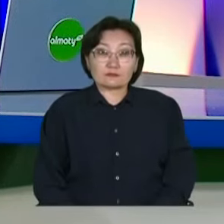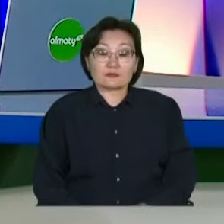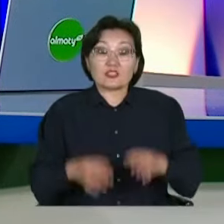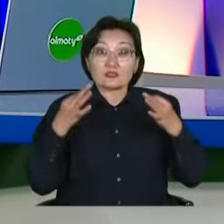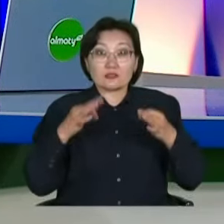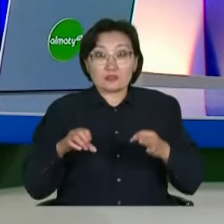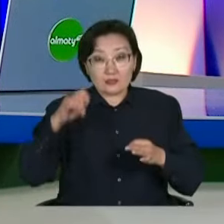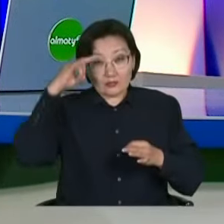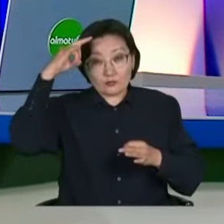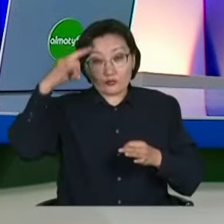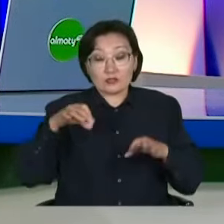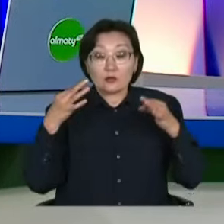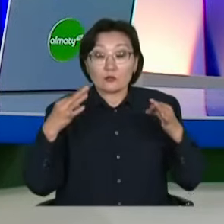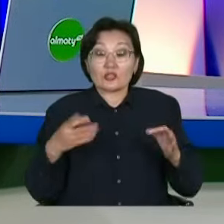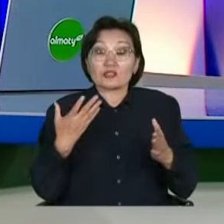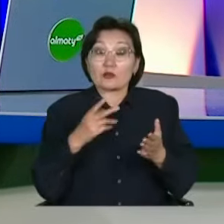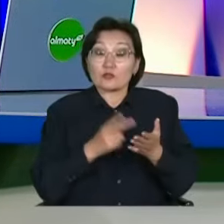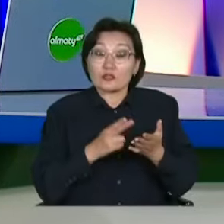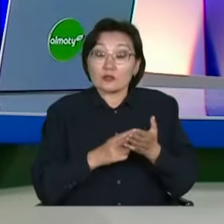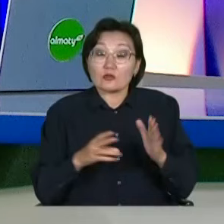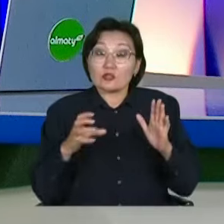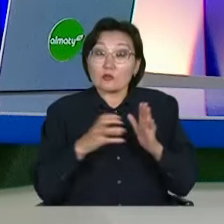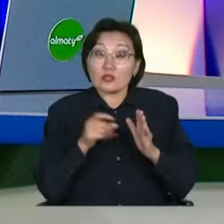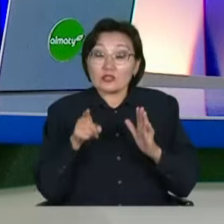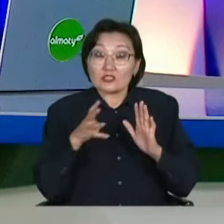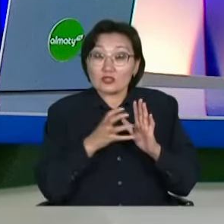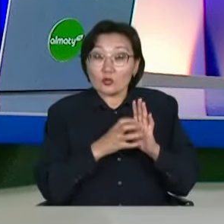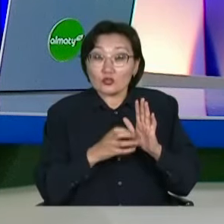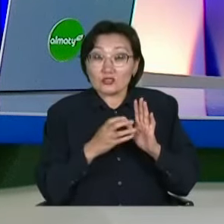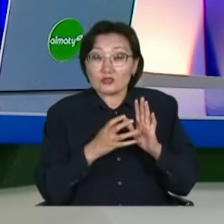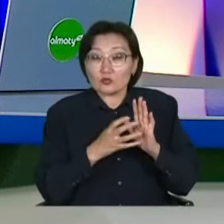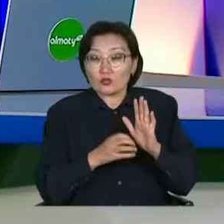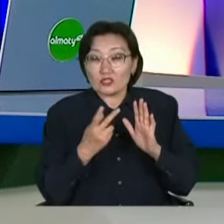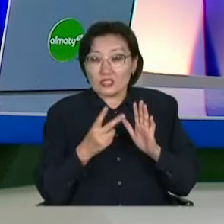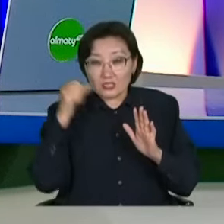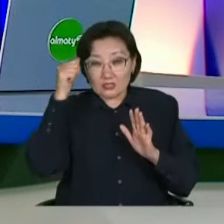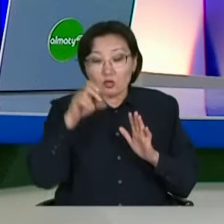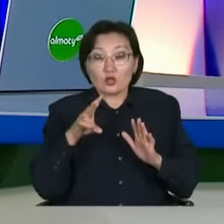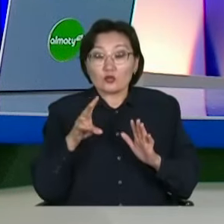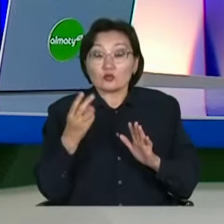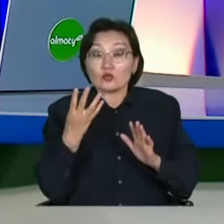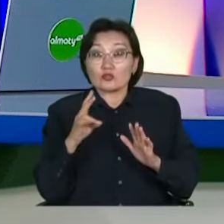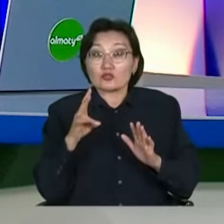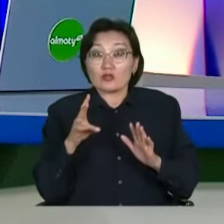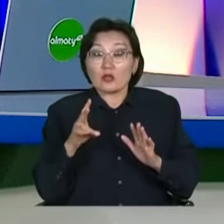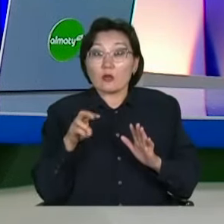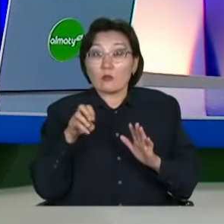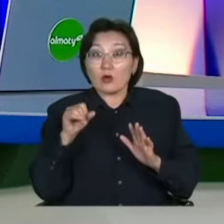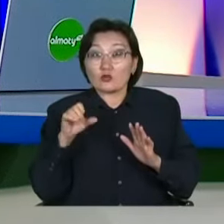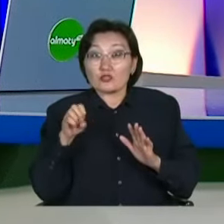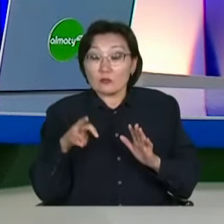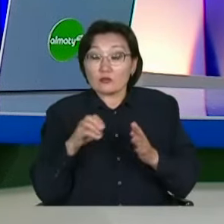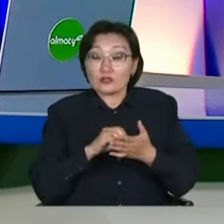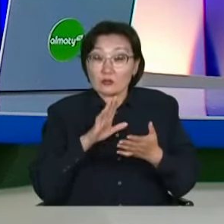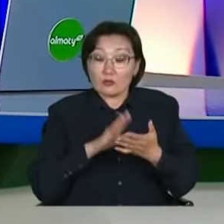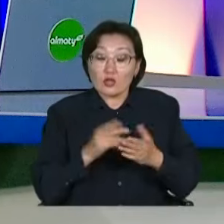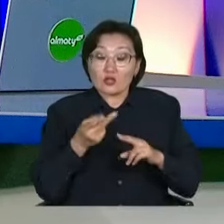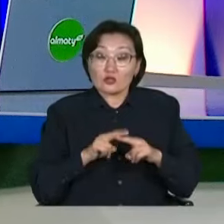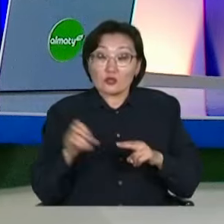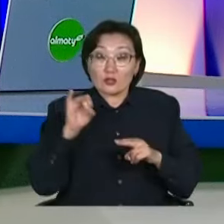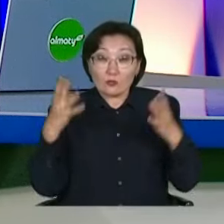Тәуелсіз елдің егемендігін айшықтайтын нышандар 1992 жылдың 4-ші маусымында бекітілді десек, сол тарихи күнді мереке деп